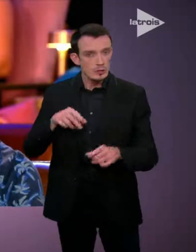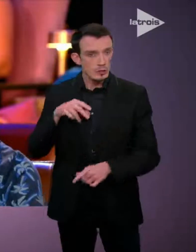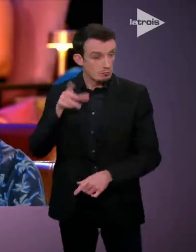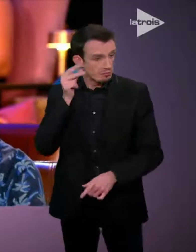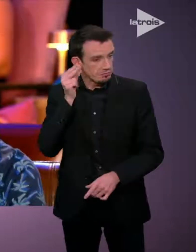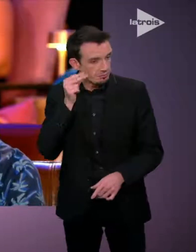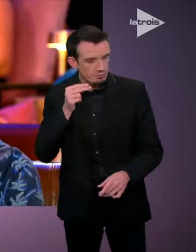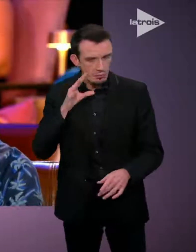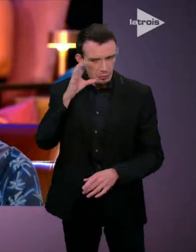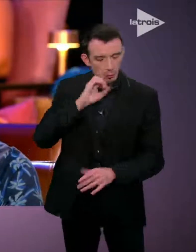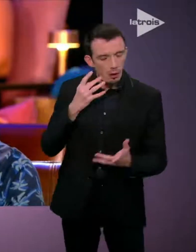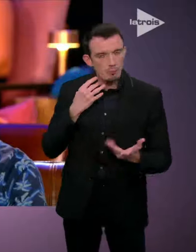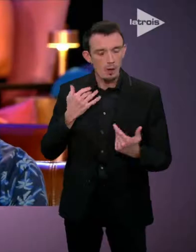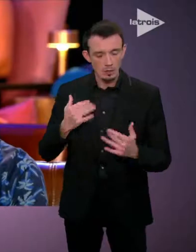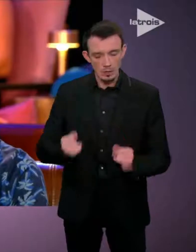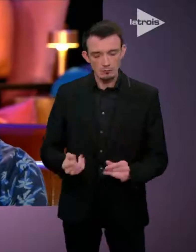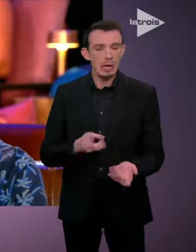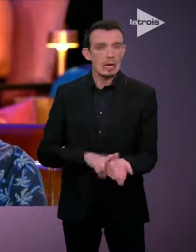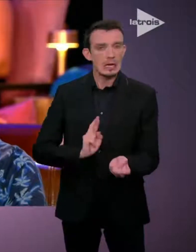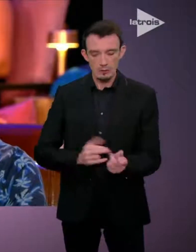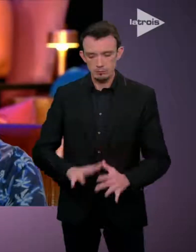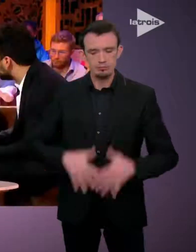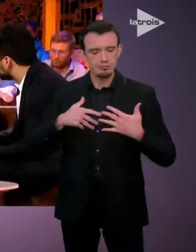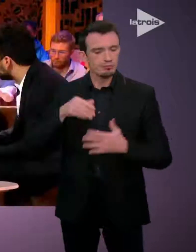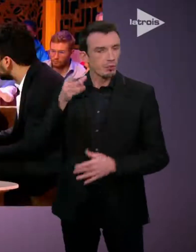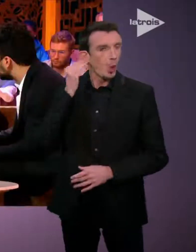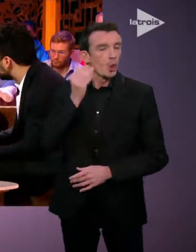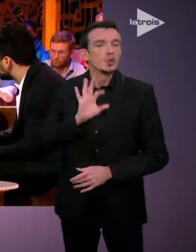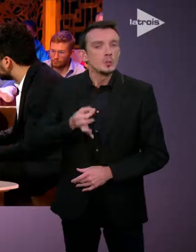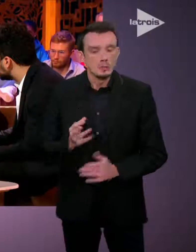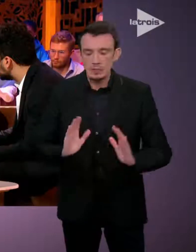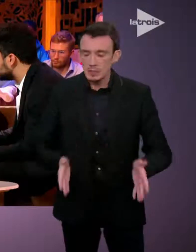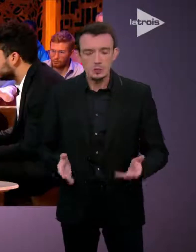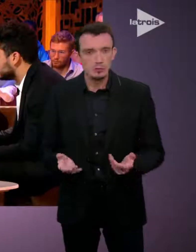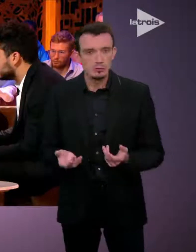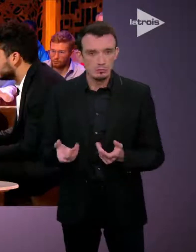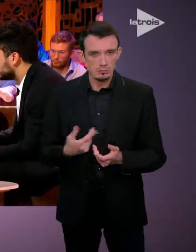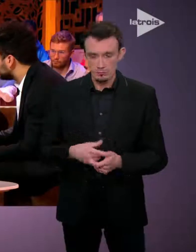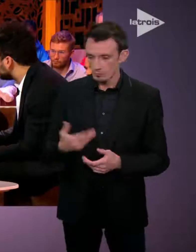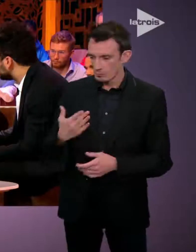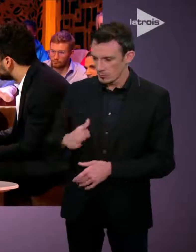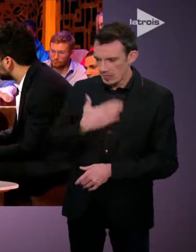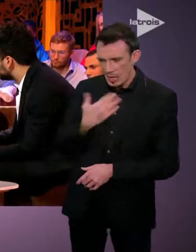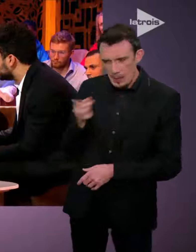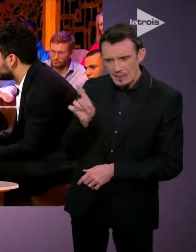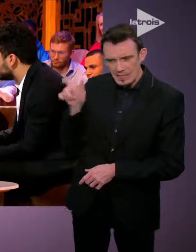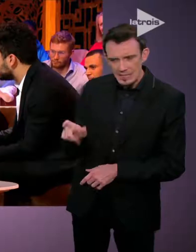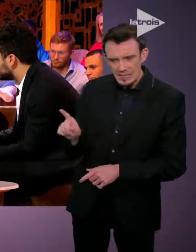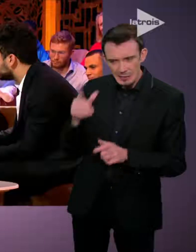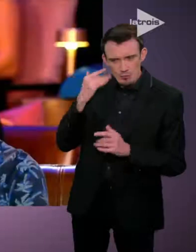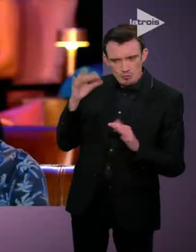je l'écoute plus pour le rythme. Il y a la radio, il y a les chansons. Les T'es films. Fan de qui ? Fan de